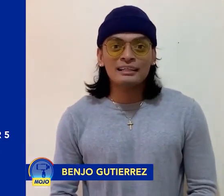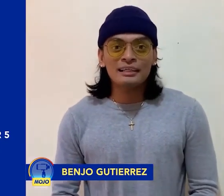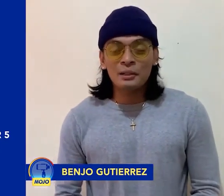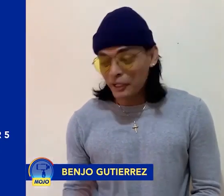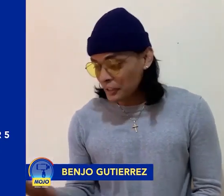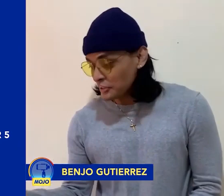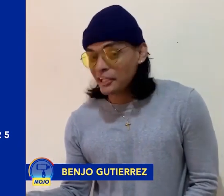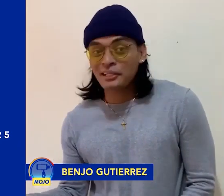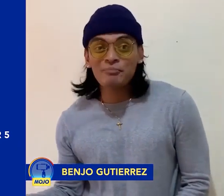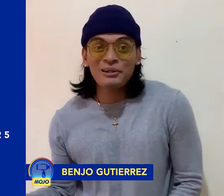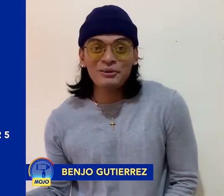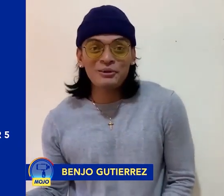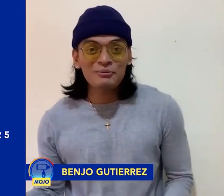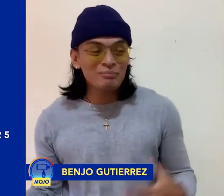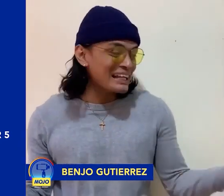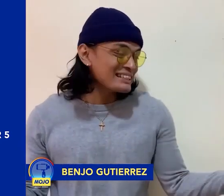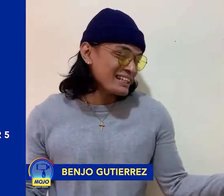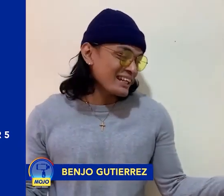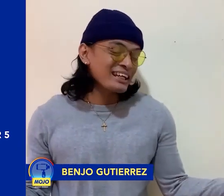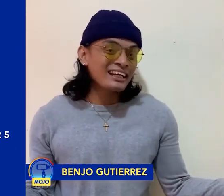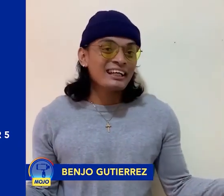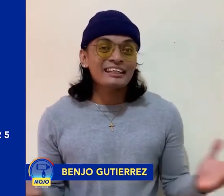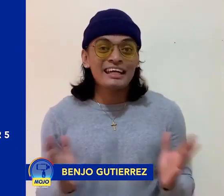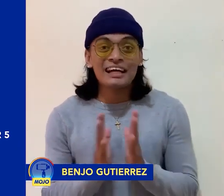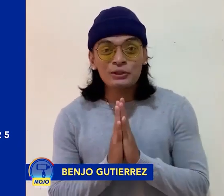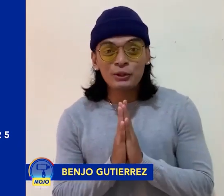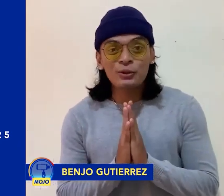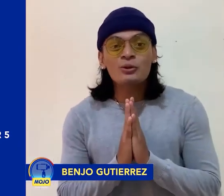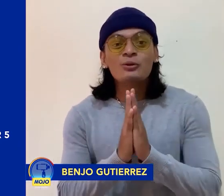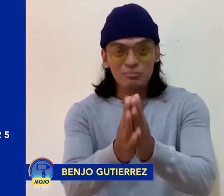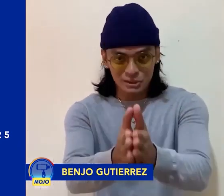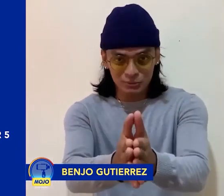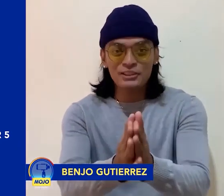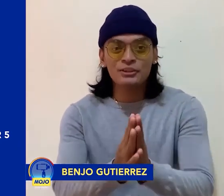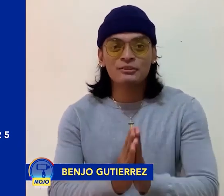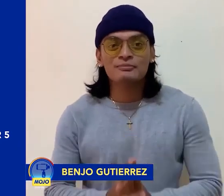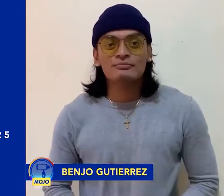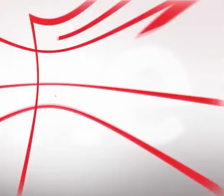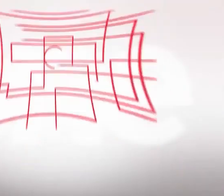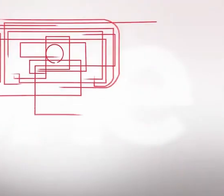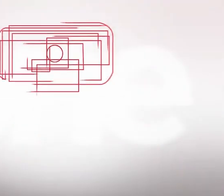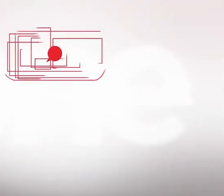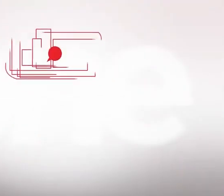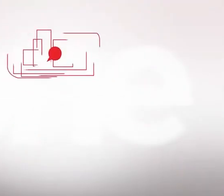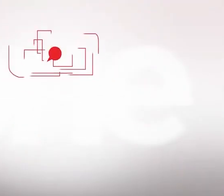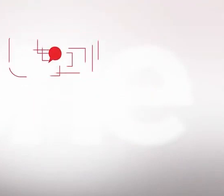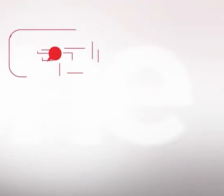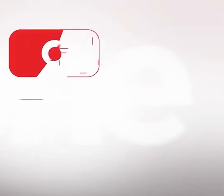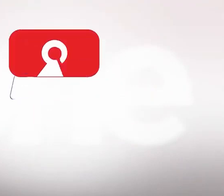umaga. Panggising, pero balanse. Naihatid ko mismo sa inyo.